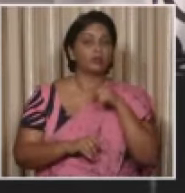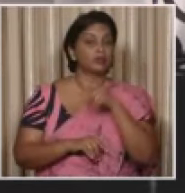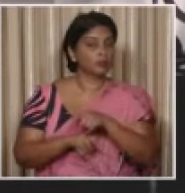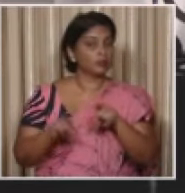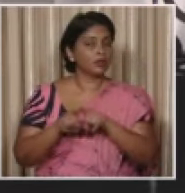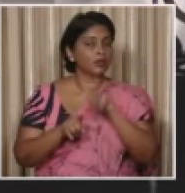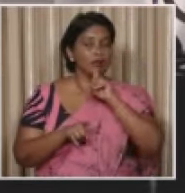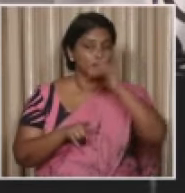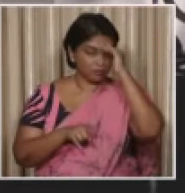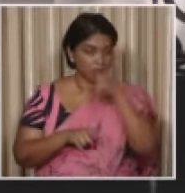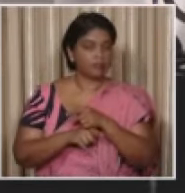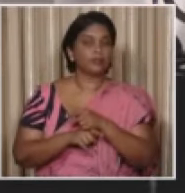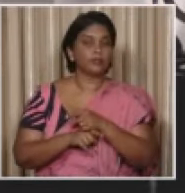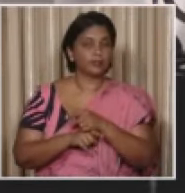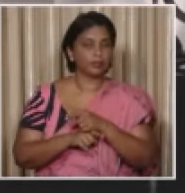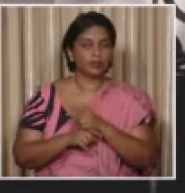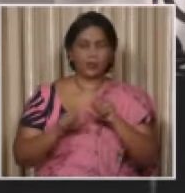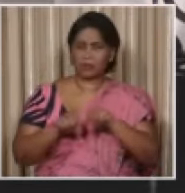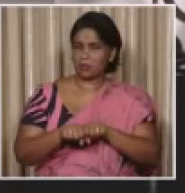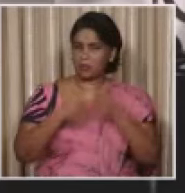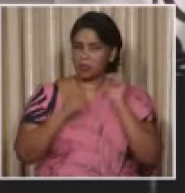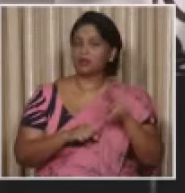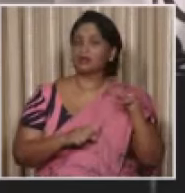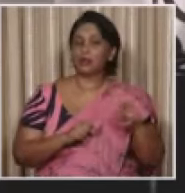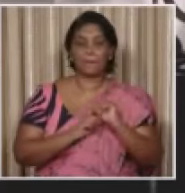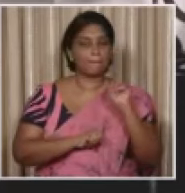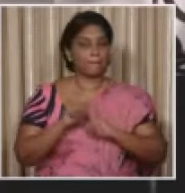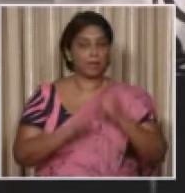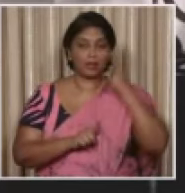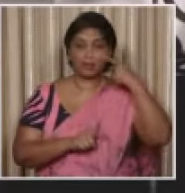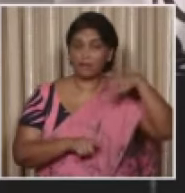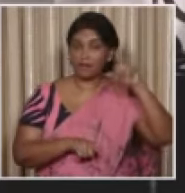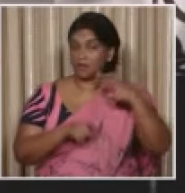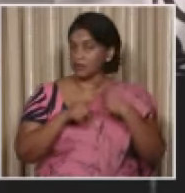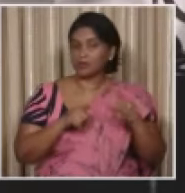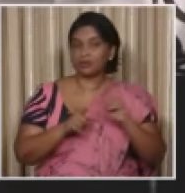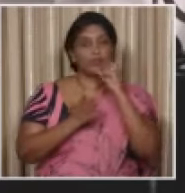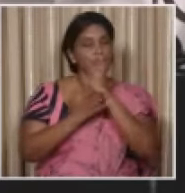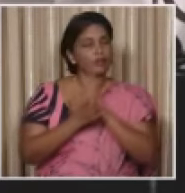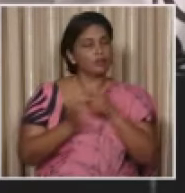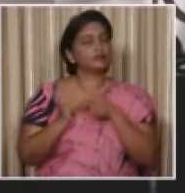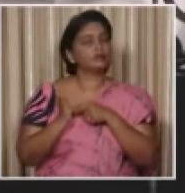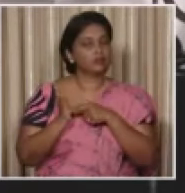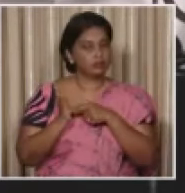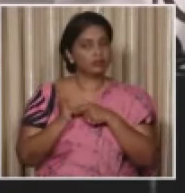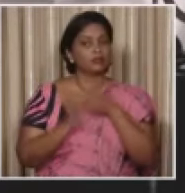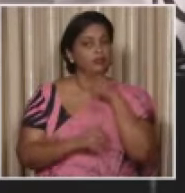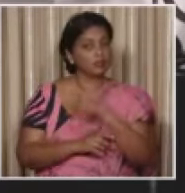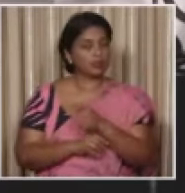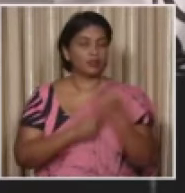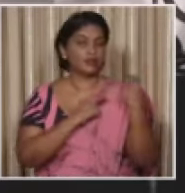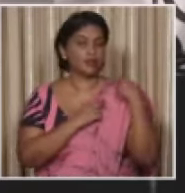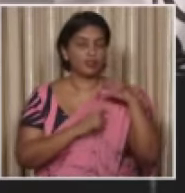එහෙමනම් කතානායකතුමා කඩ කරලා තියෙන්නේ මේ පාර්ලිමේන්තුවේ විශ්වාසය විතරක් නෙවෙයි ව්‍යවස්ථාව මගින් එතුමාගේ